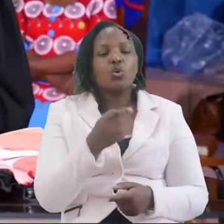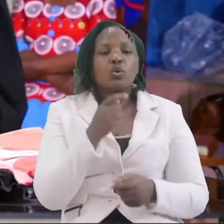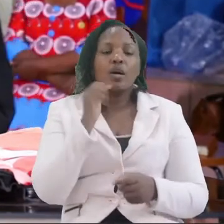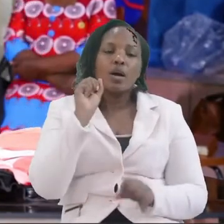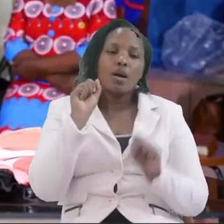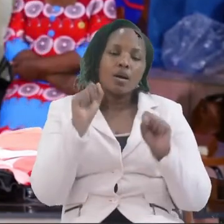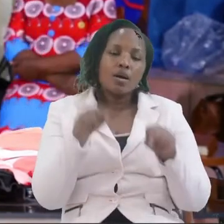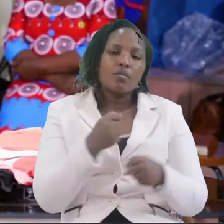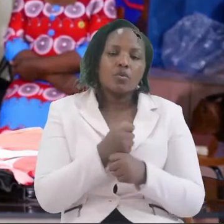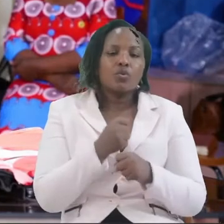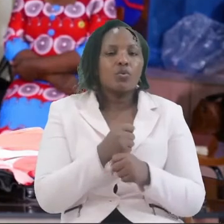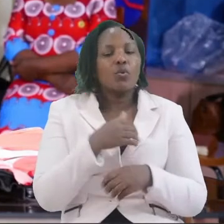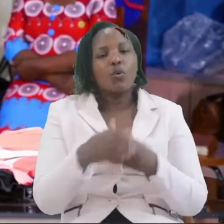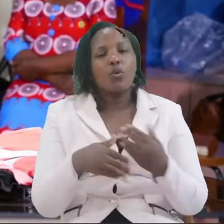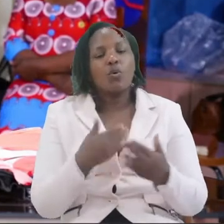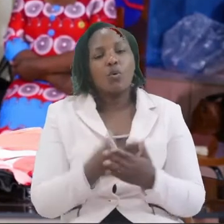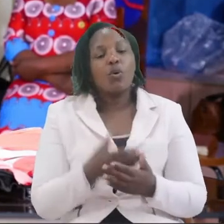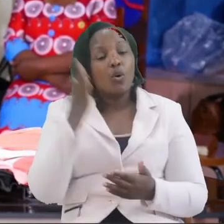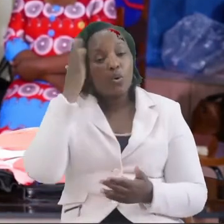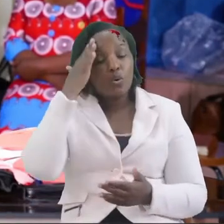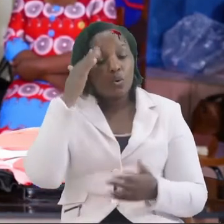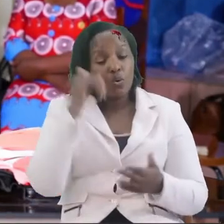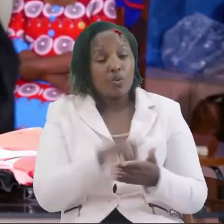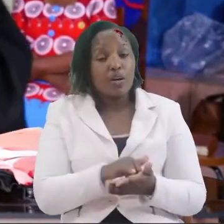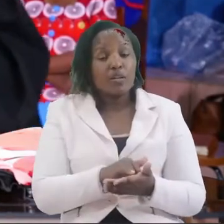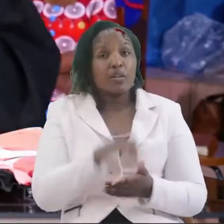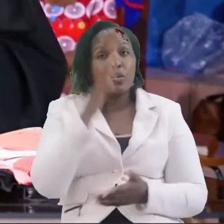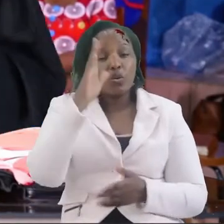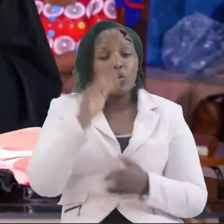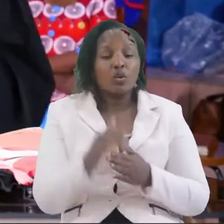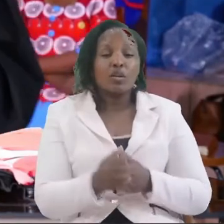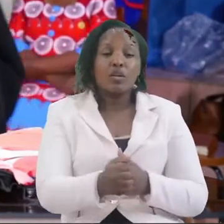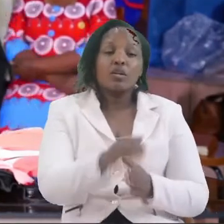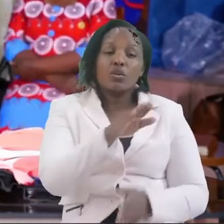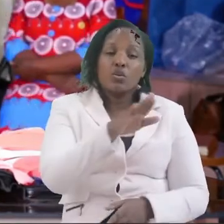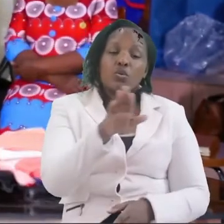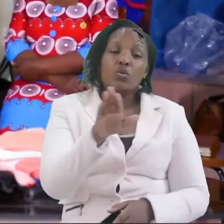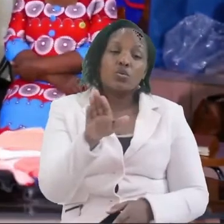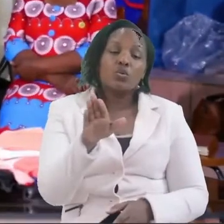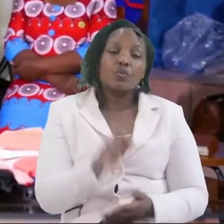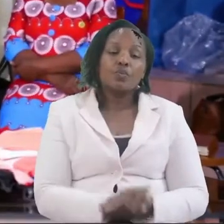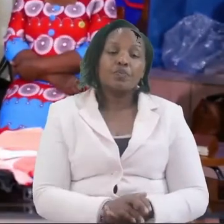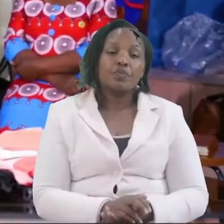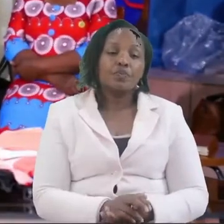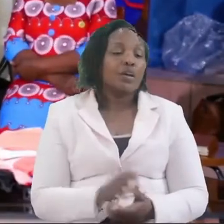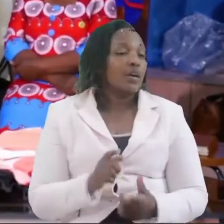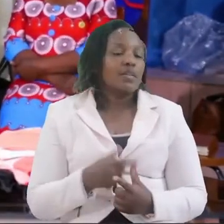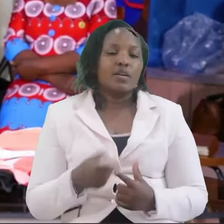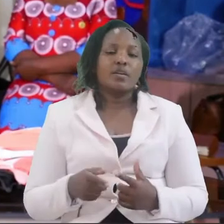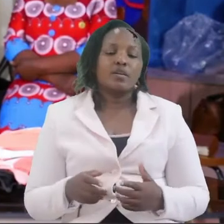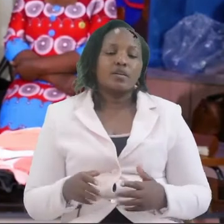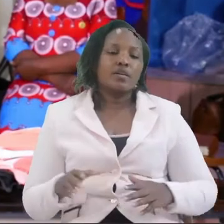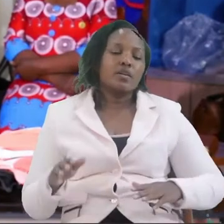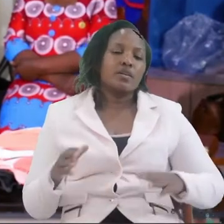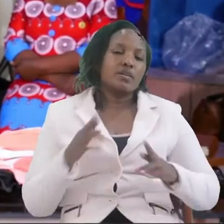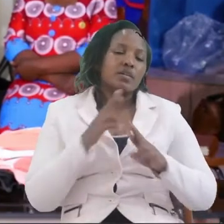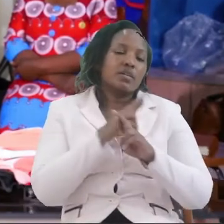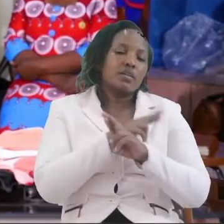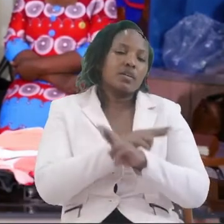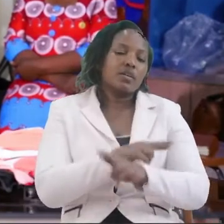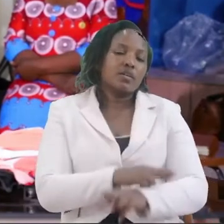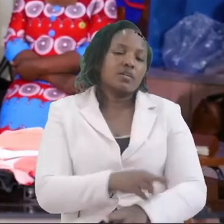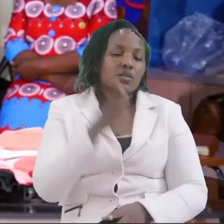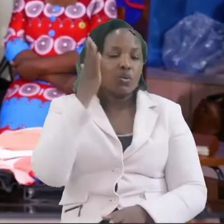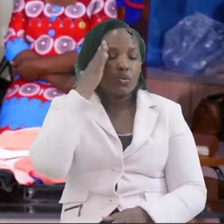Na tukijua hivyo, huyu Mungu ndiye kiongozi wetu, sisi tutatulia, kwa sababu tunajua kwa